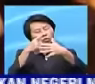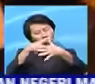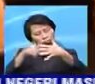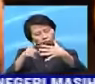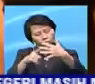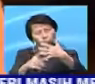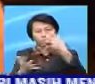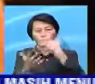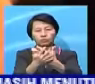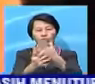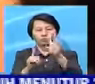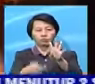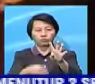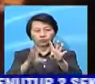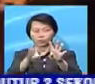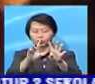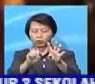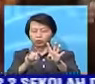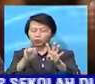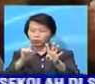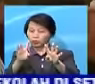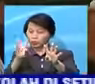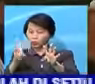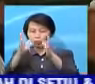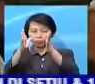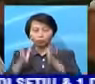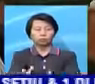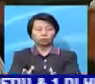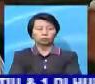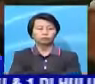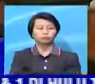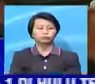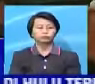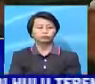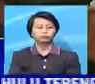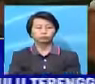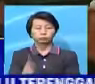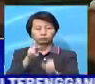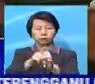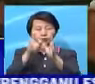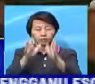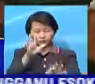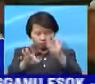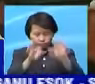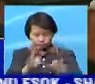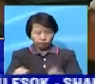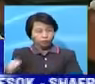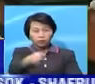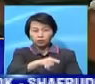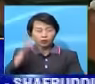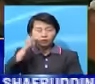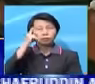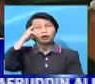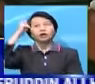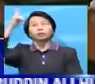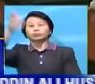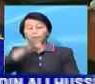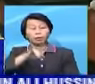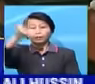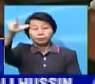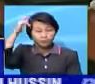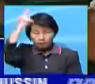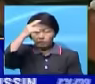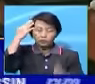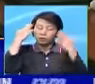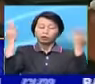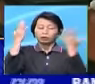seramai 4,611 jemaah. Peserta yang terpilih pergi haji, mereka pun tak pernah bermimpi pun nak dapat pergi